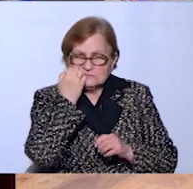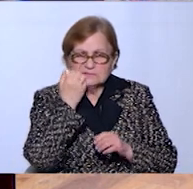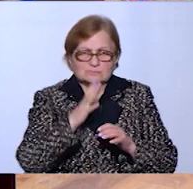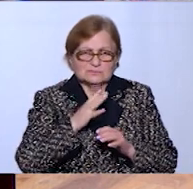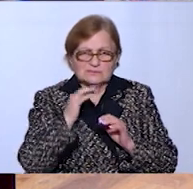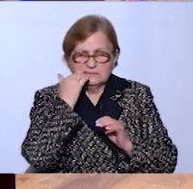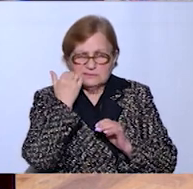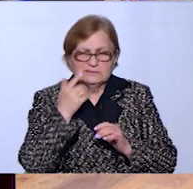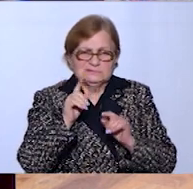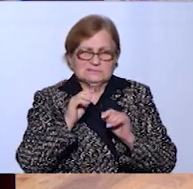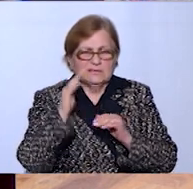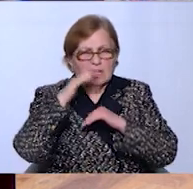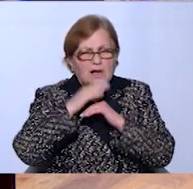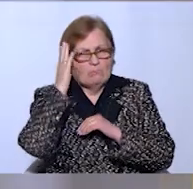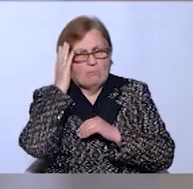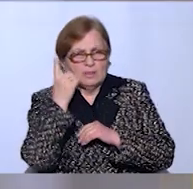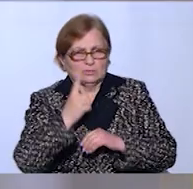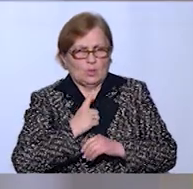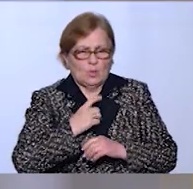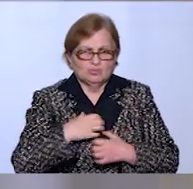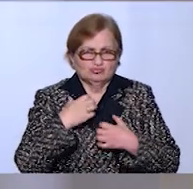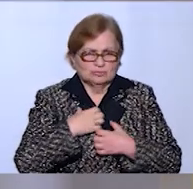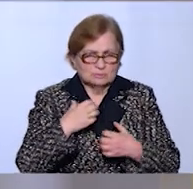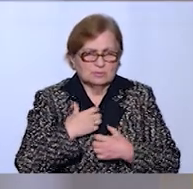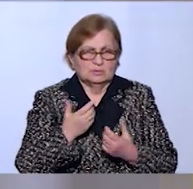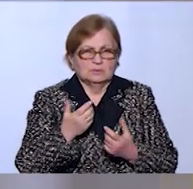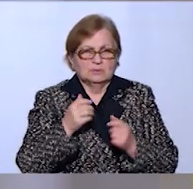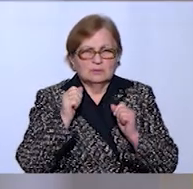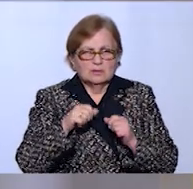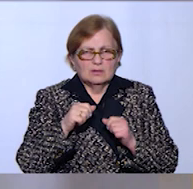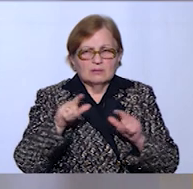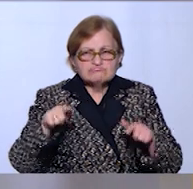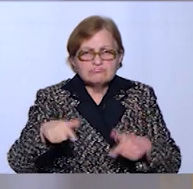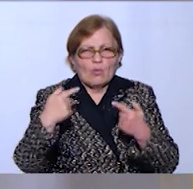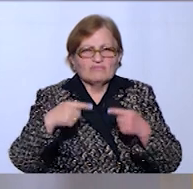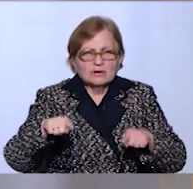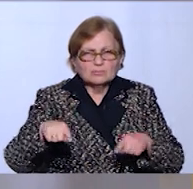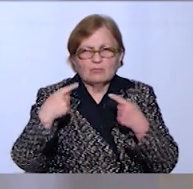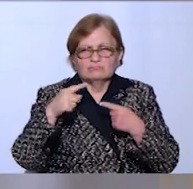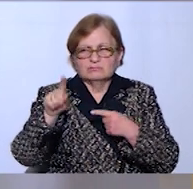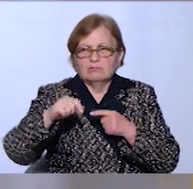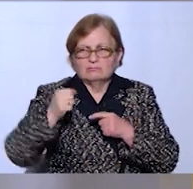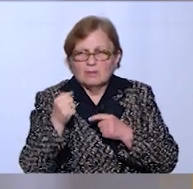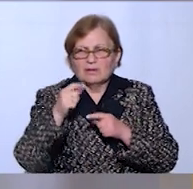მიმართავს ის თავის დაძმას, ოჯახის წევრებს თუ ასე შემდეგ. და